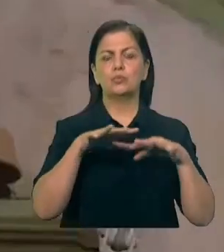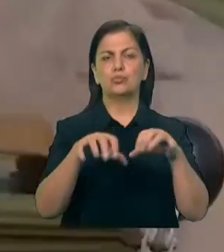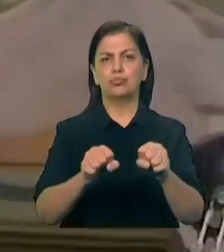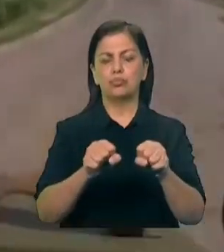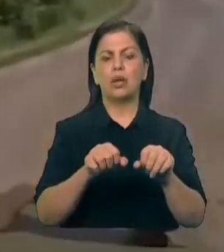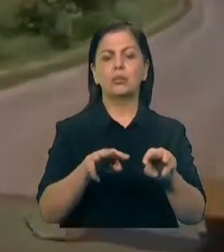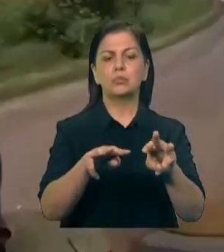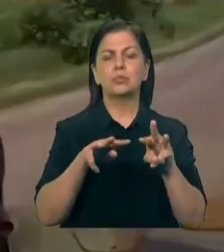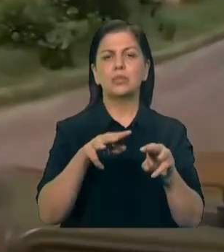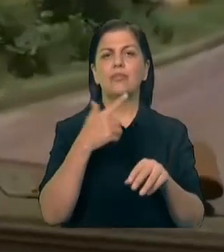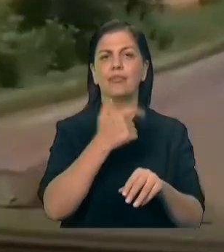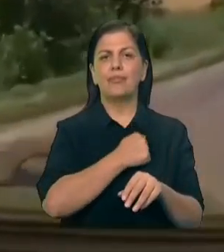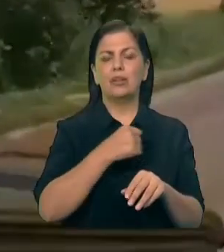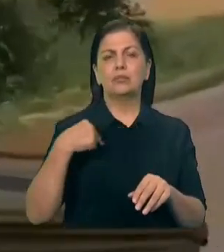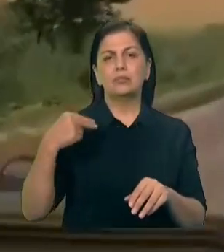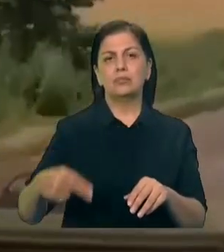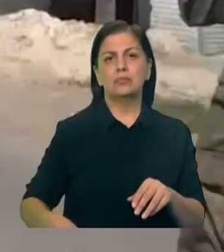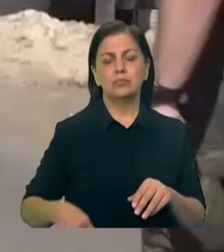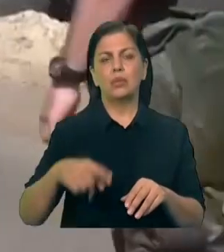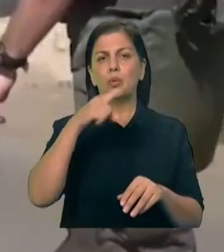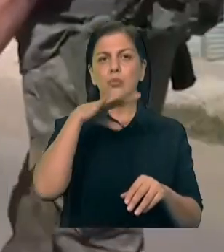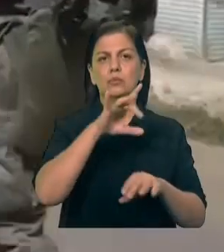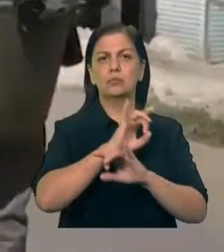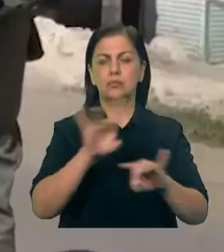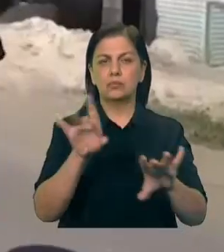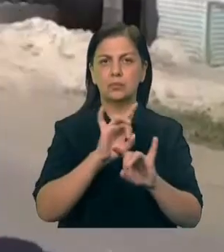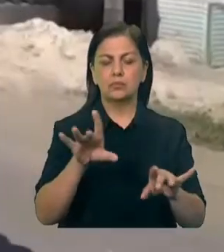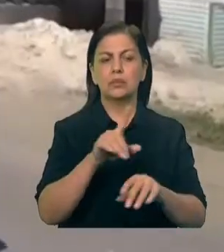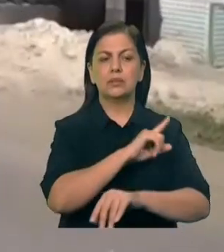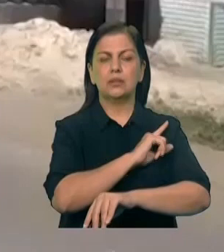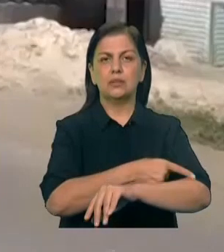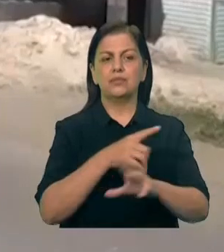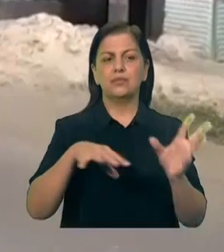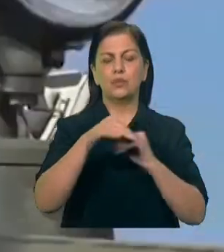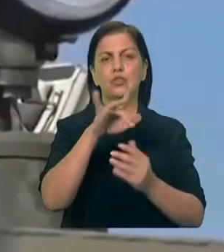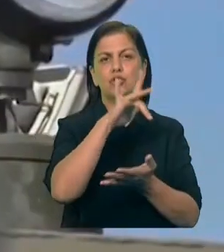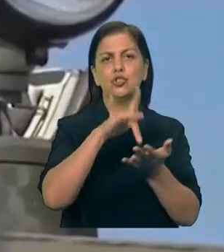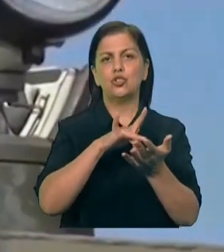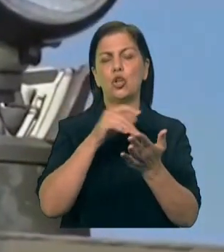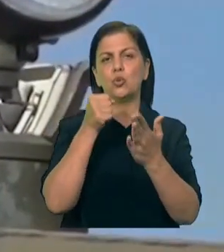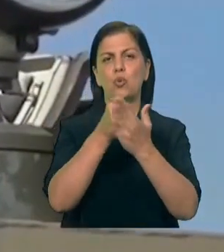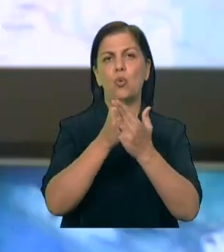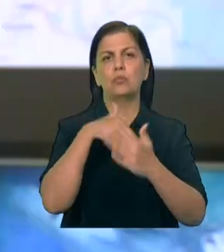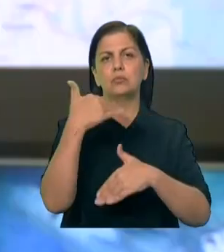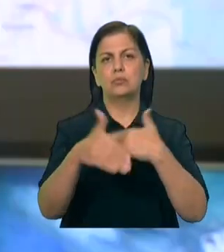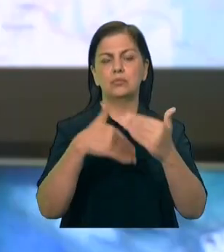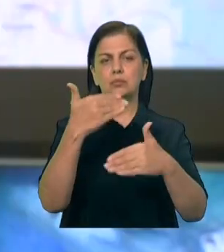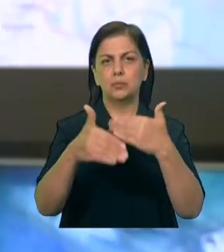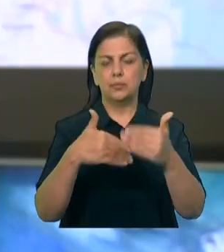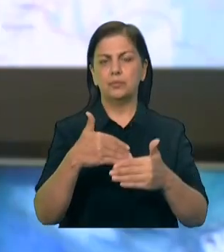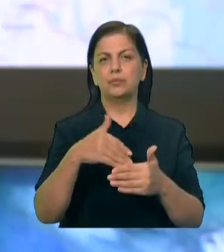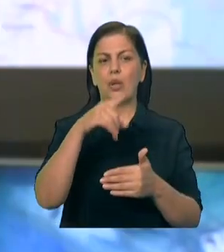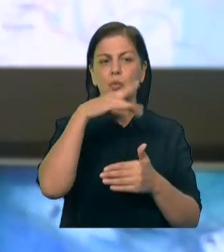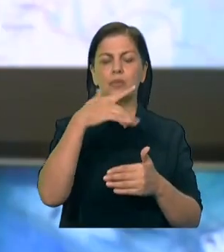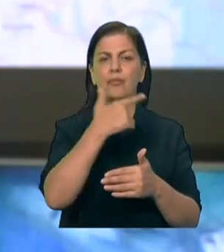Nazirliyinin sözçüsü İqor Konashenkov bu barədə məlumat verib. Onun sözlərinə görə qüvvələr şəhərə doğru irəliləməyə davam edir.